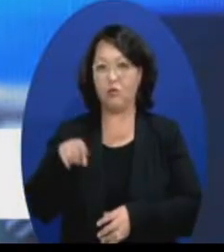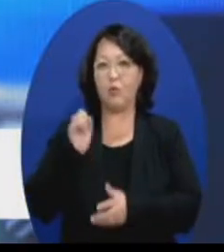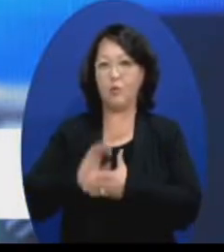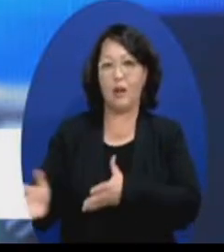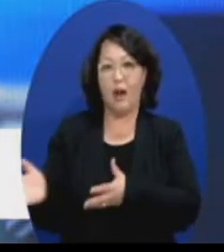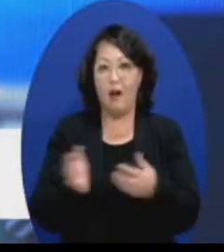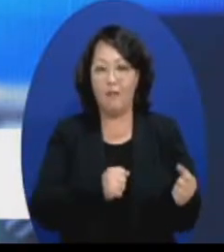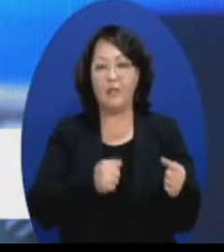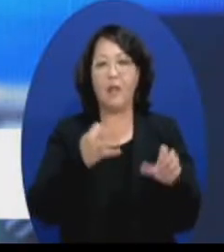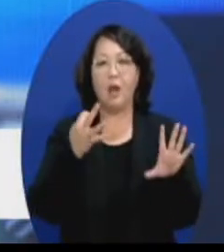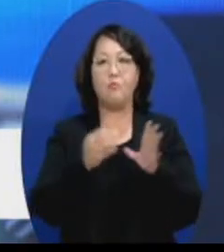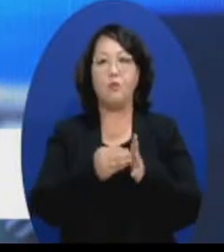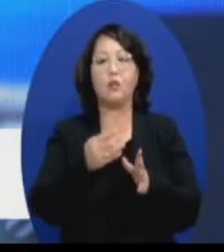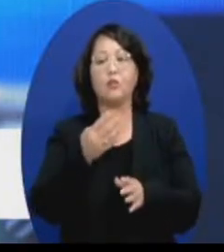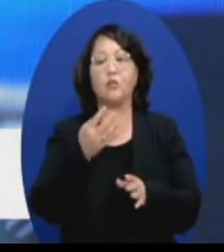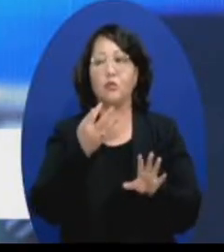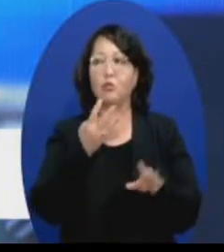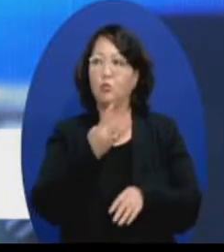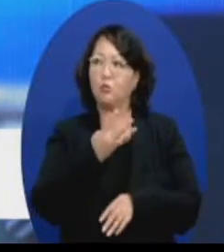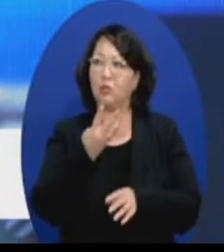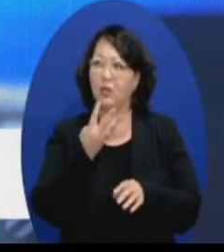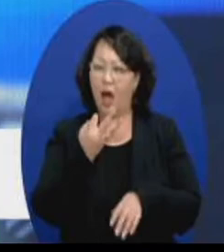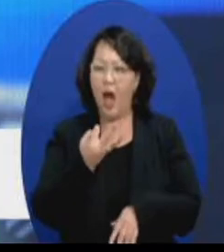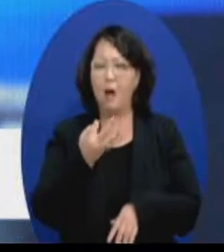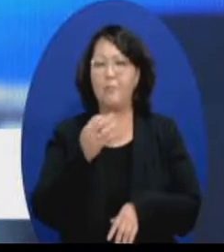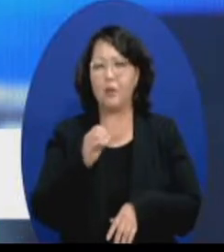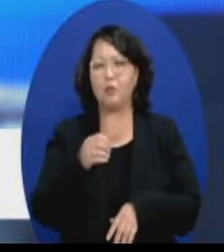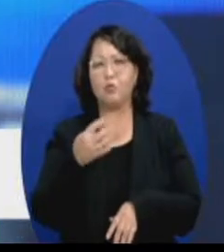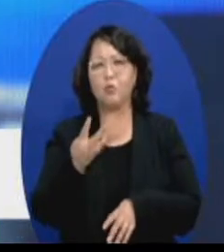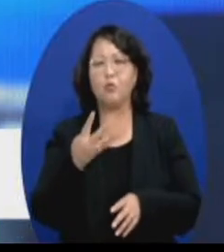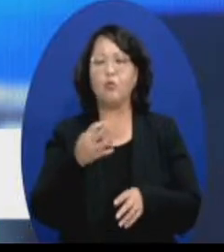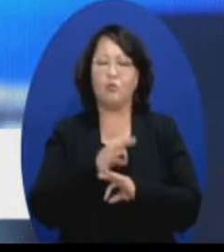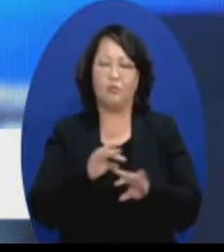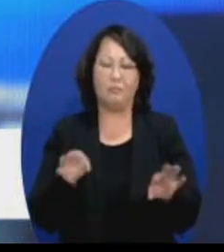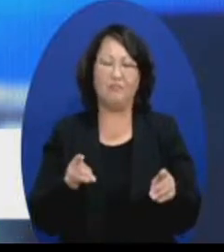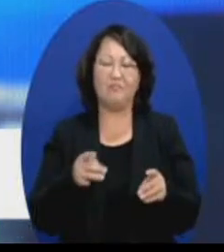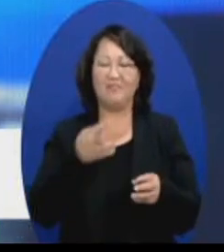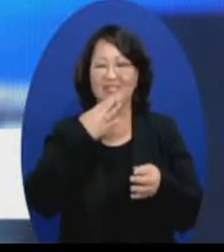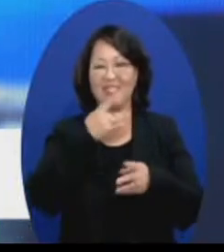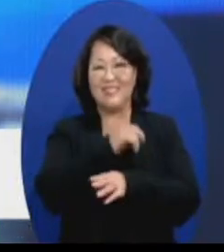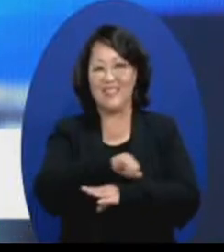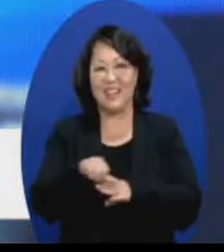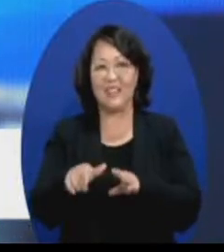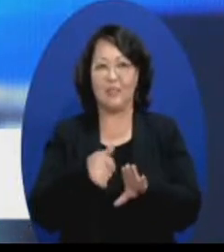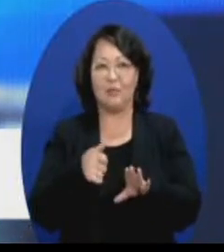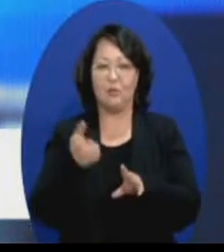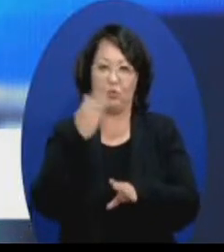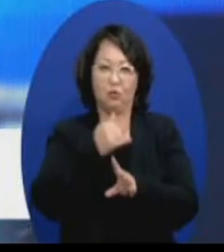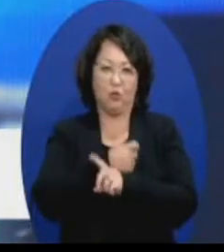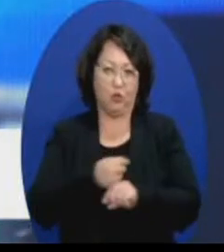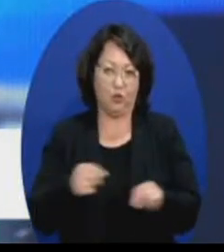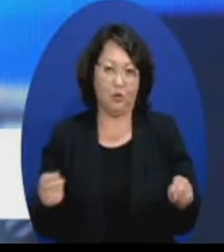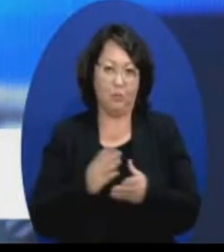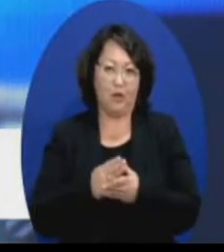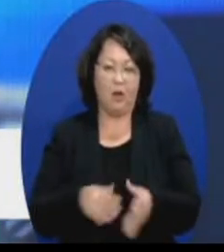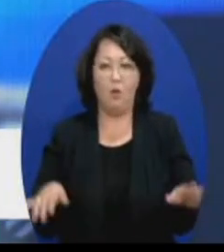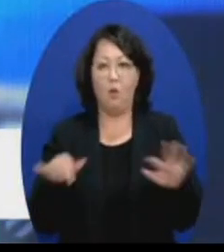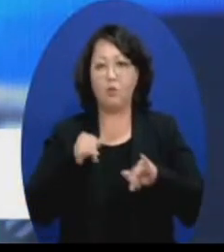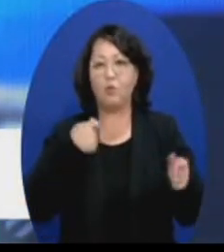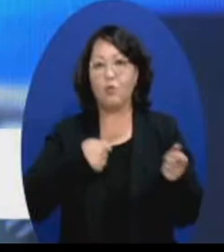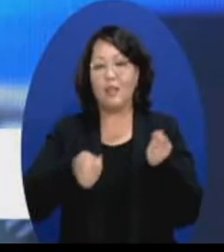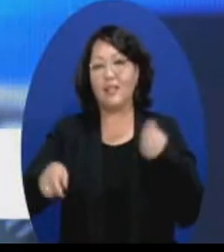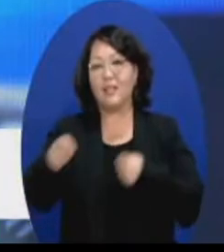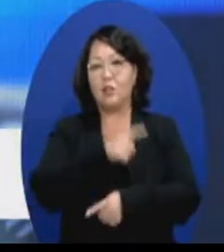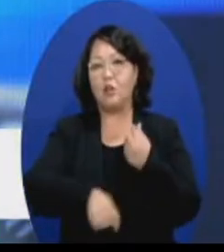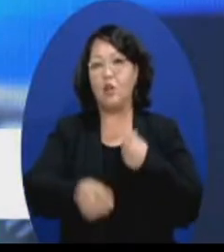экспортын 8004 төрлийн бараа бүтээгдэхүүнийг хилэлцээр хүчин төгөлдөр болсон өдрөөс эхлэн байгалийн татвараас нь шууд чөлөөлсөн байдаг. Хоёр орны